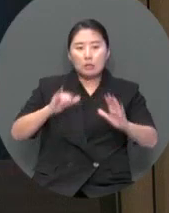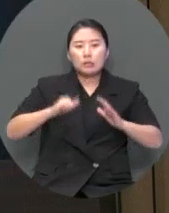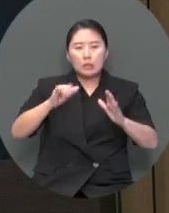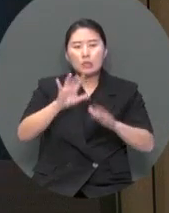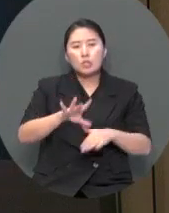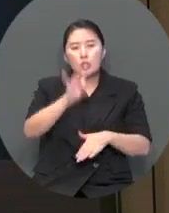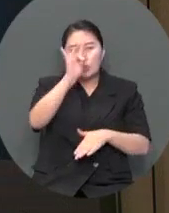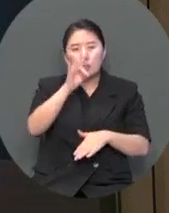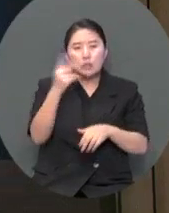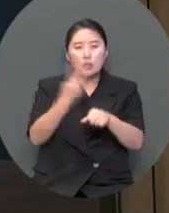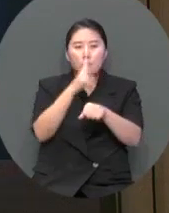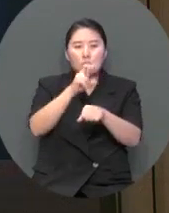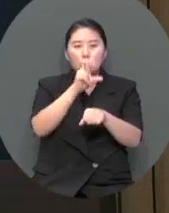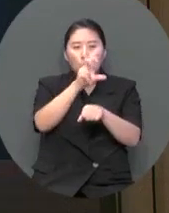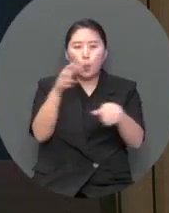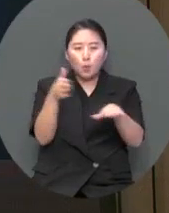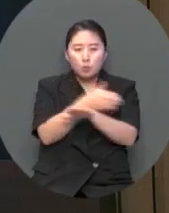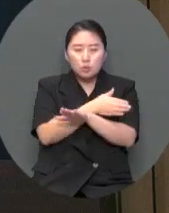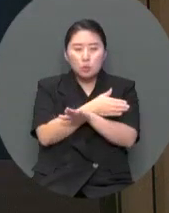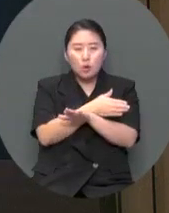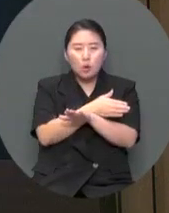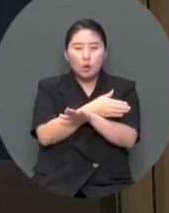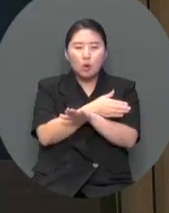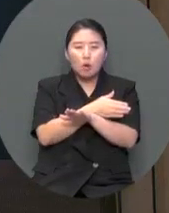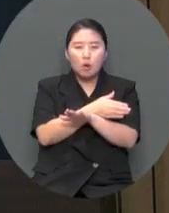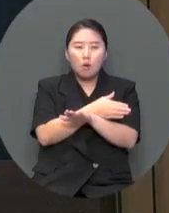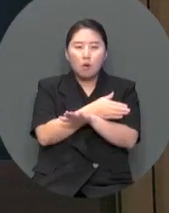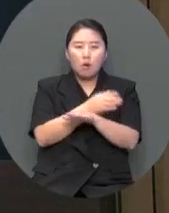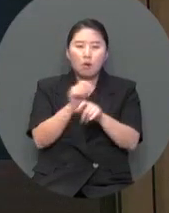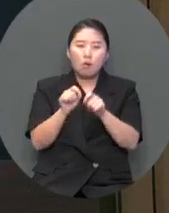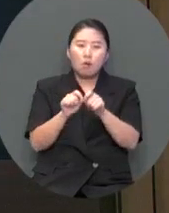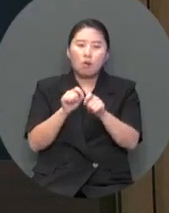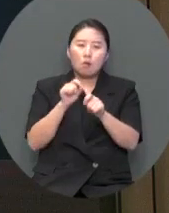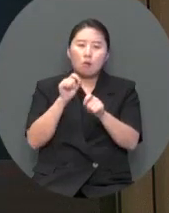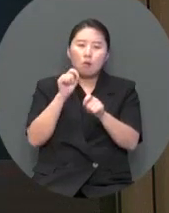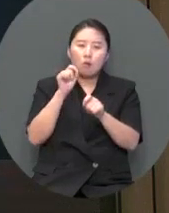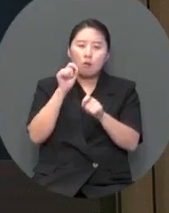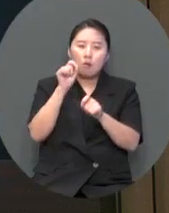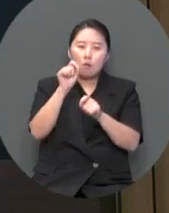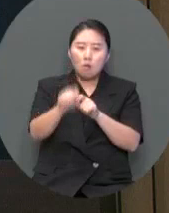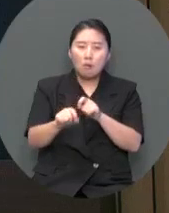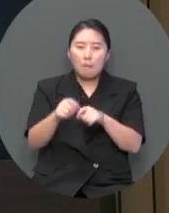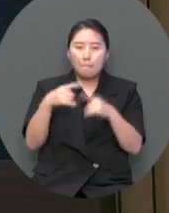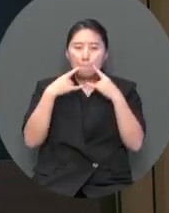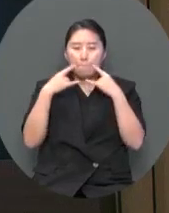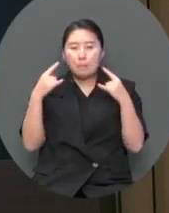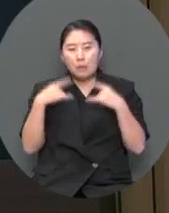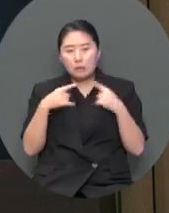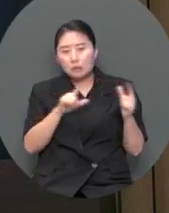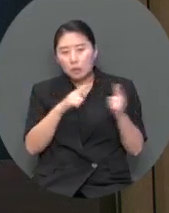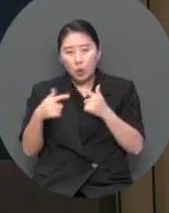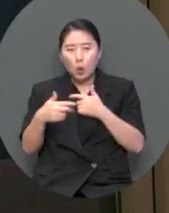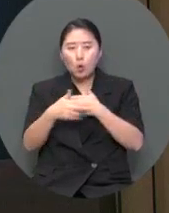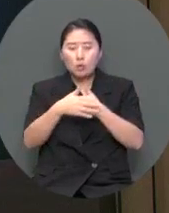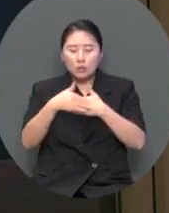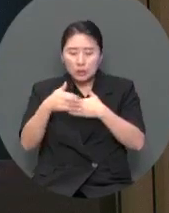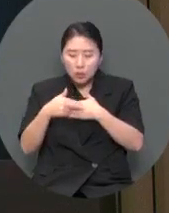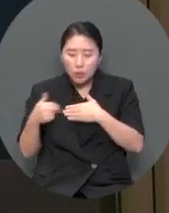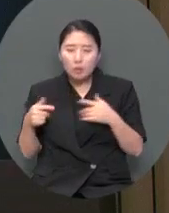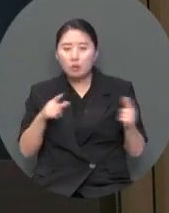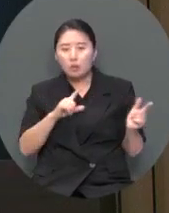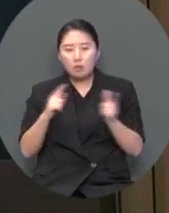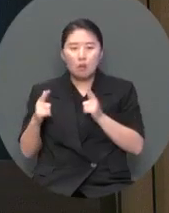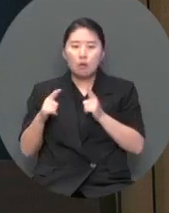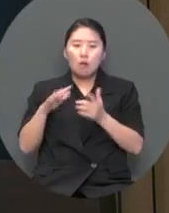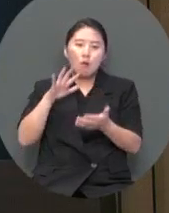최초 2025년부터 연구처분시설 운영할 예정이고 프랑스, 스웨덴 등은 연구처분장